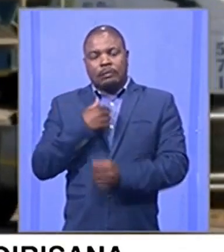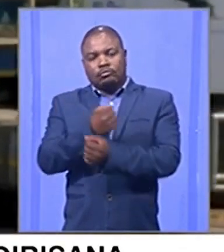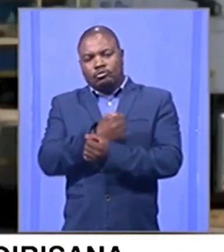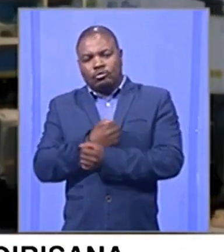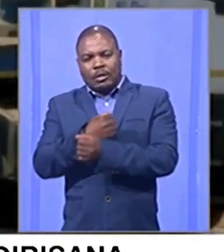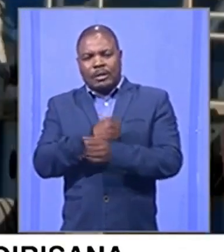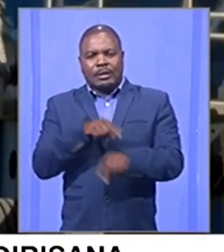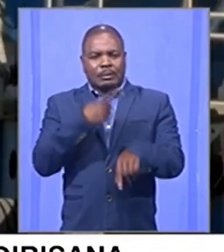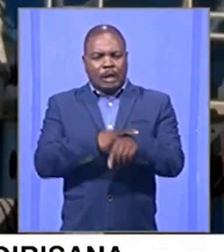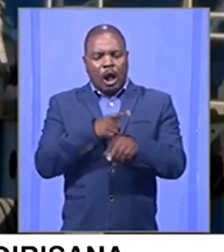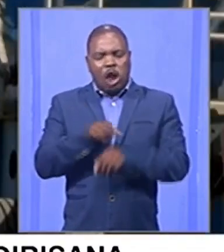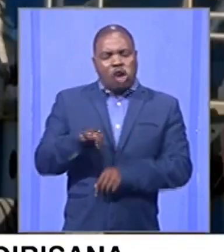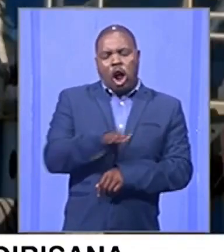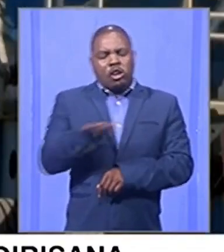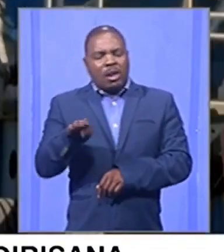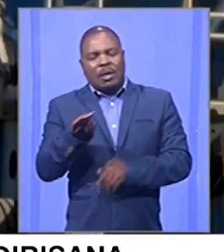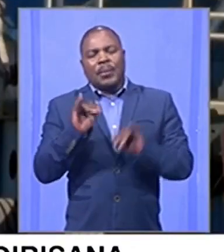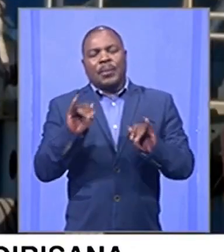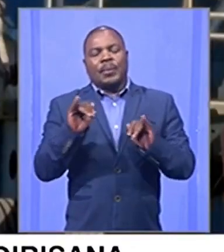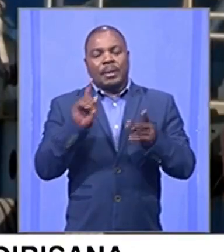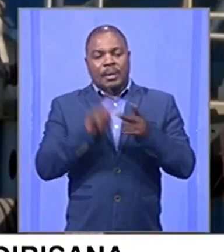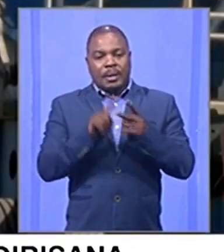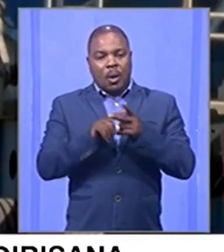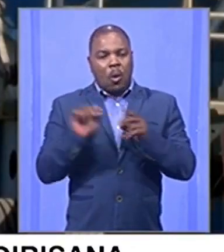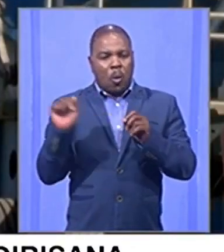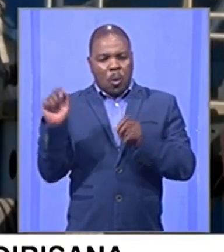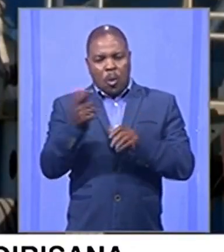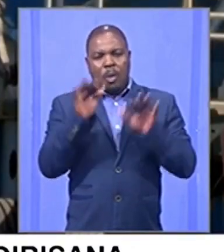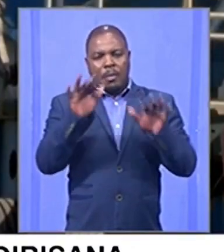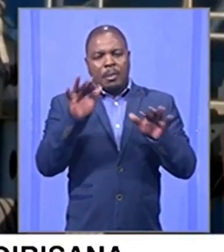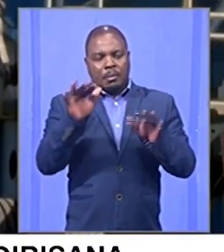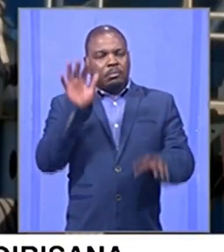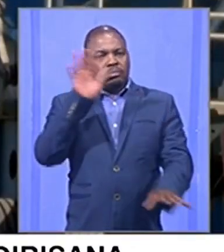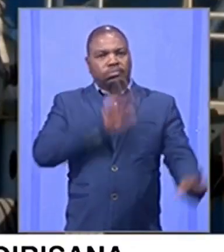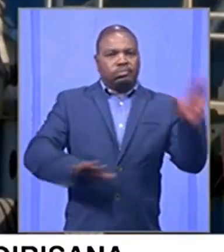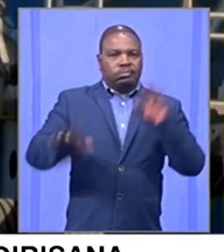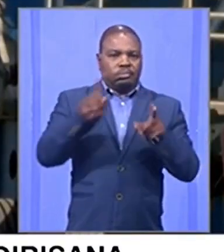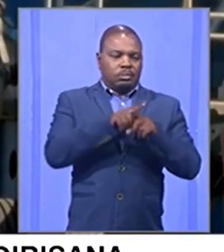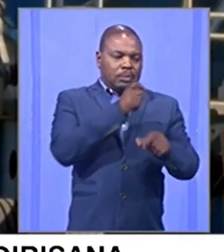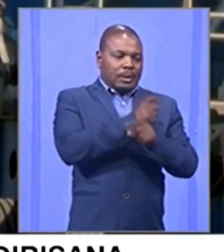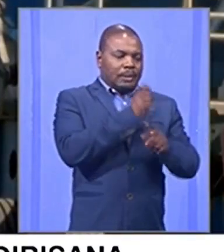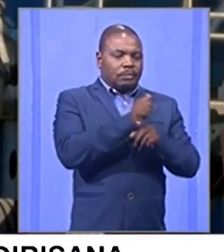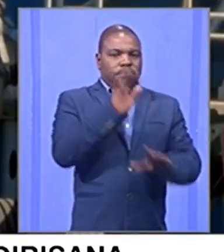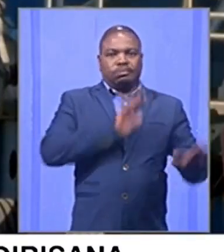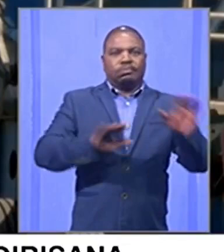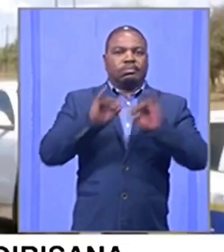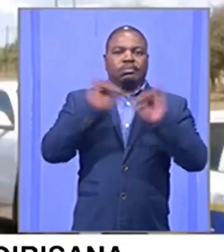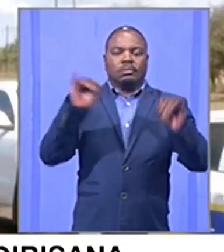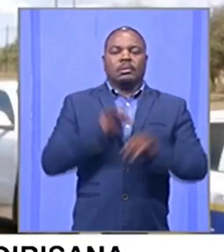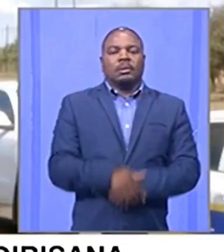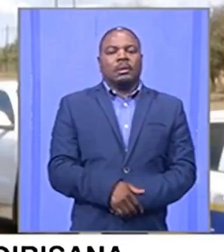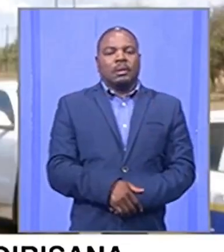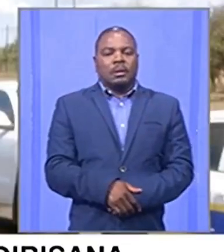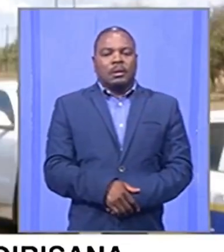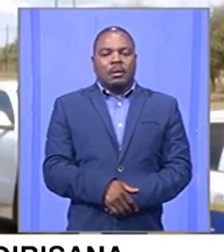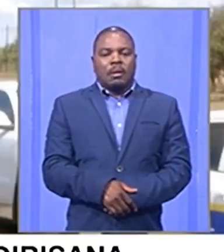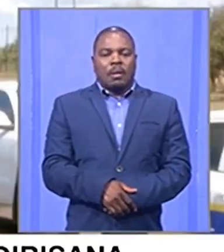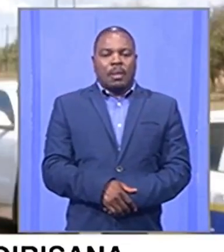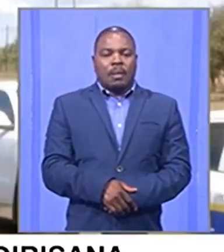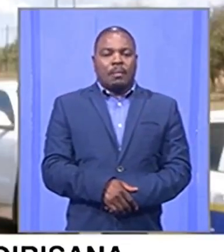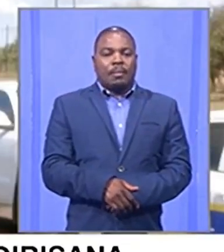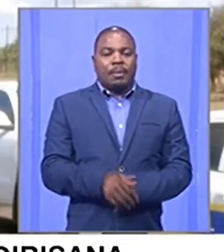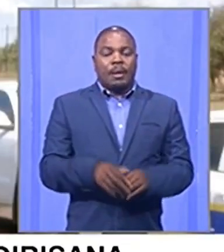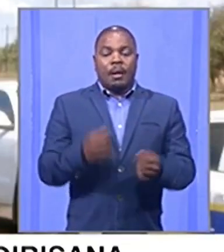botlhaswa mo mebileng mme seno se ama bakgweetsi botlhe go akaretsa le ba ditekesi. The company using this